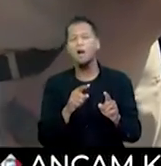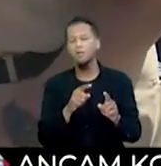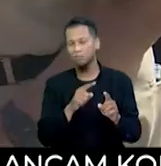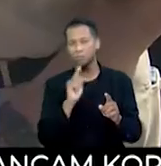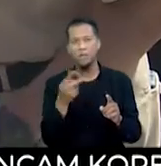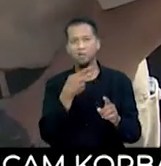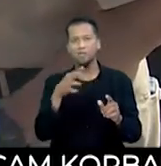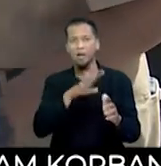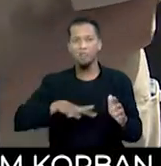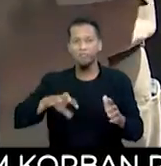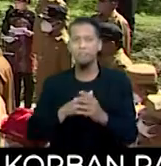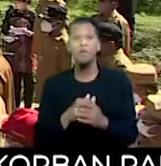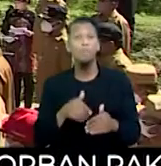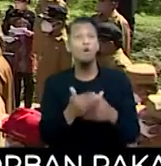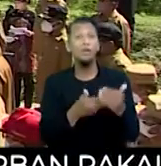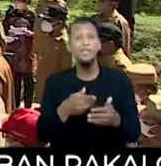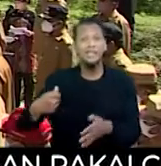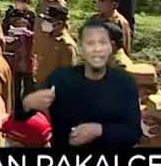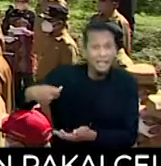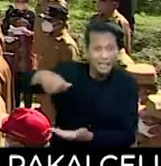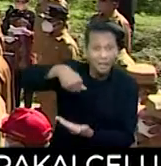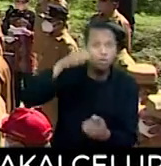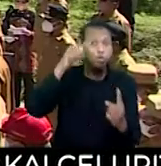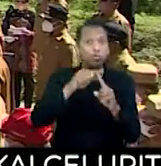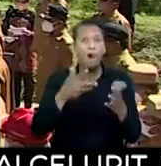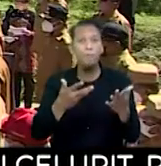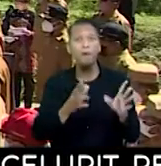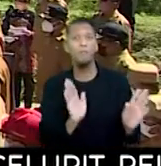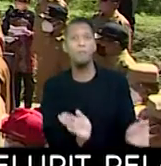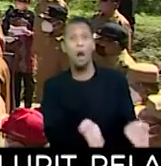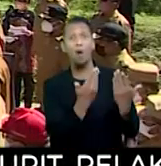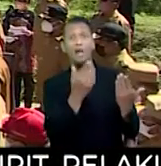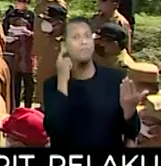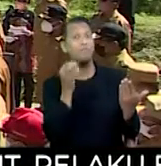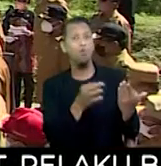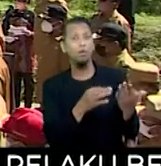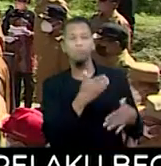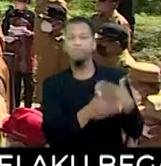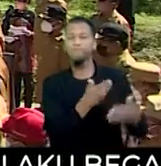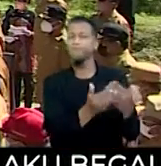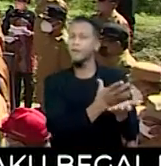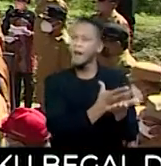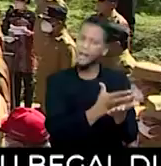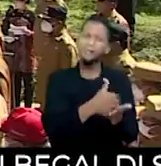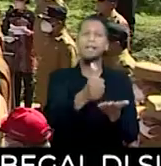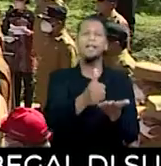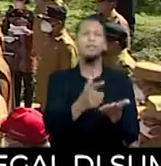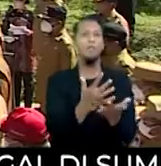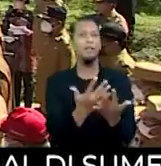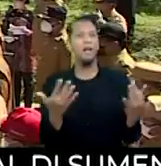profesi ke di nusantara ini bertujuan agar pembangunan ibukota negara berjalan lancar didukung semua elemen masyarakat